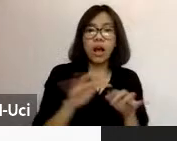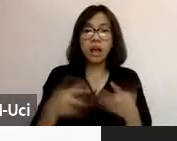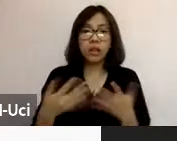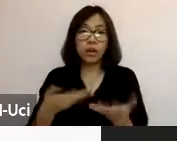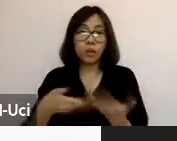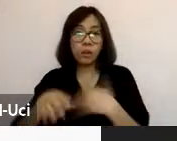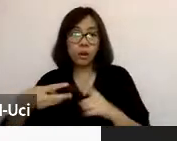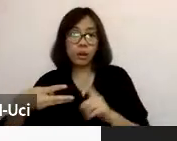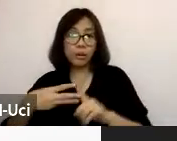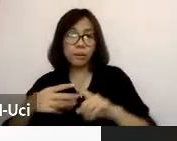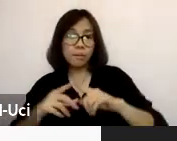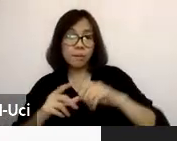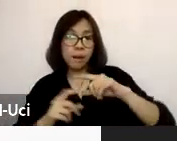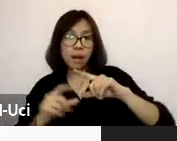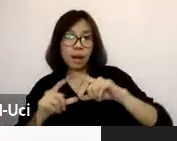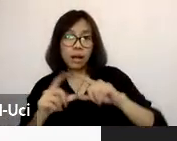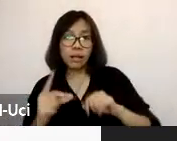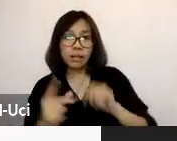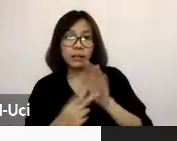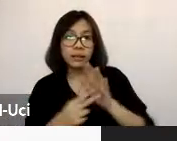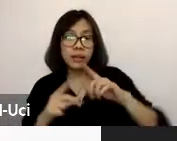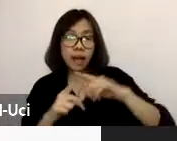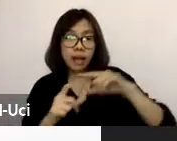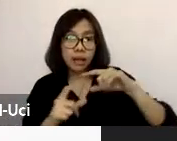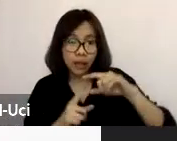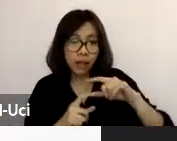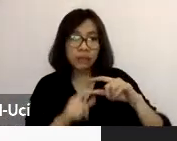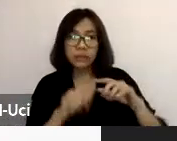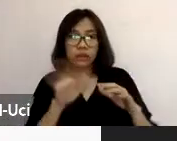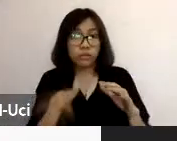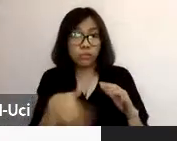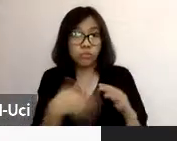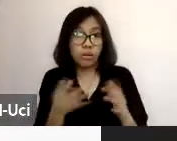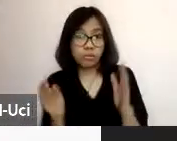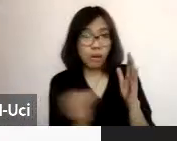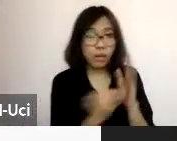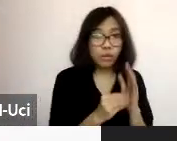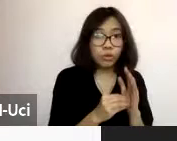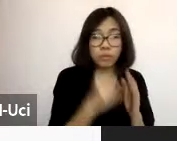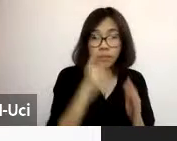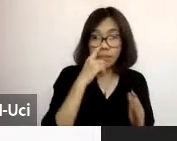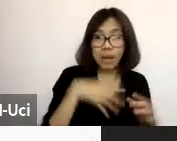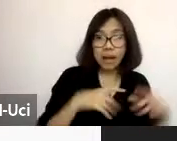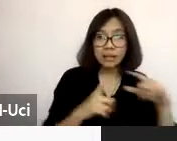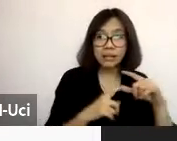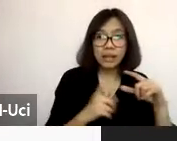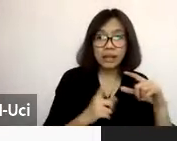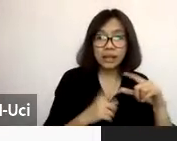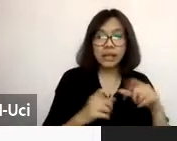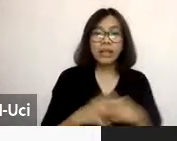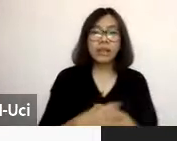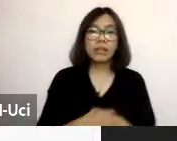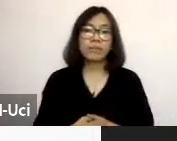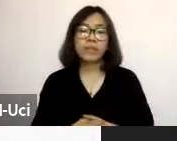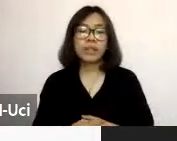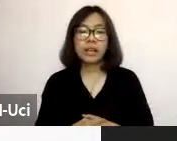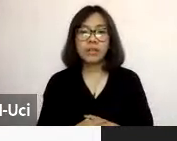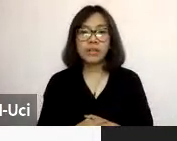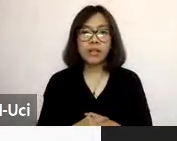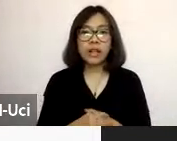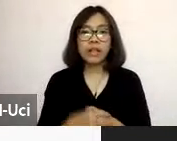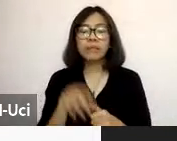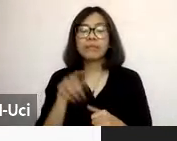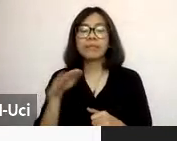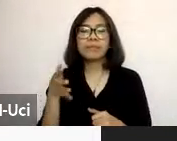dipilih itu diatur di undang-undang perbankan syariah atau kewenangan dewan sengketa atau pengadilan negeri